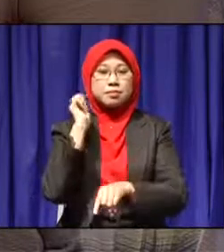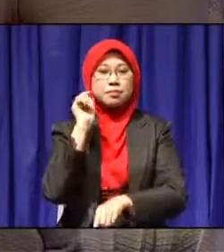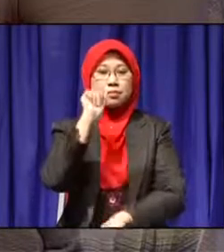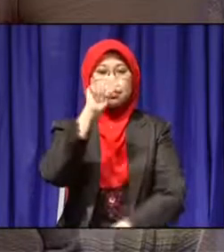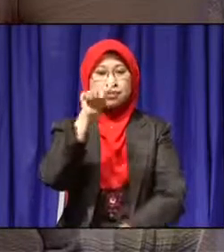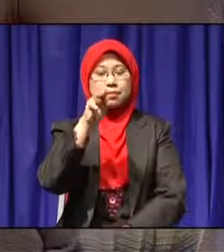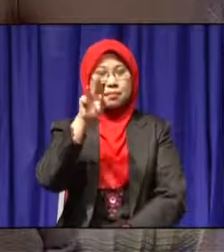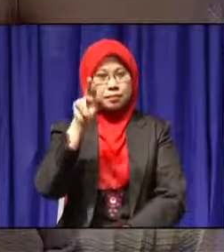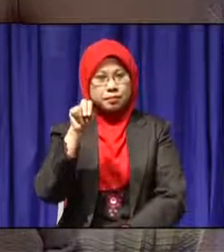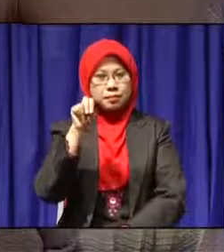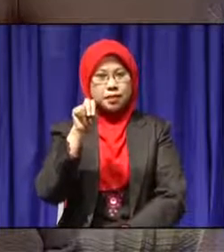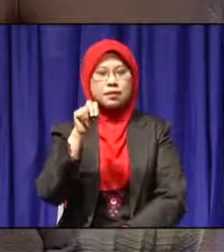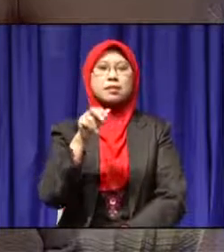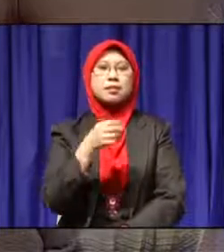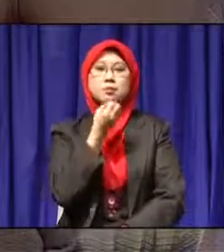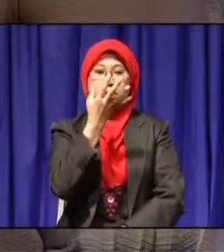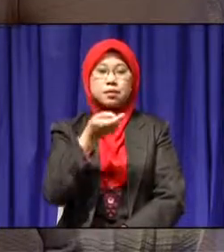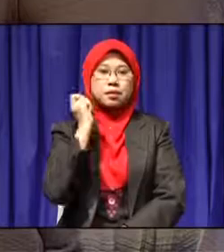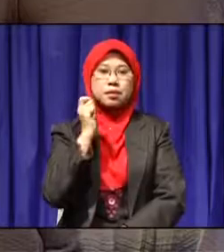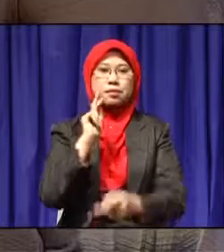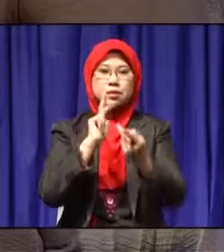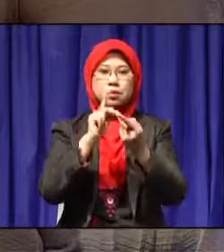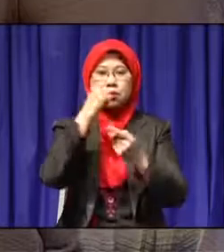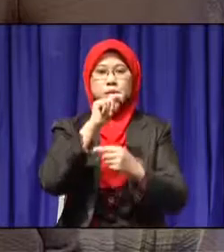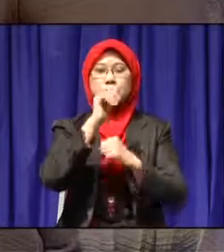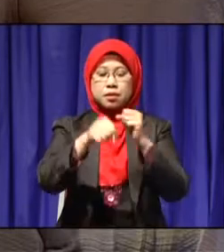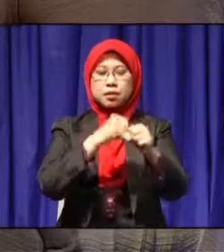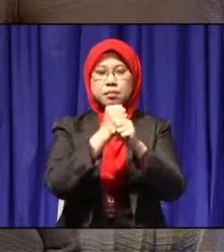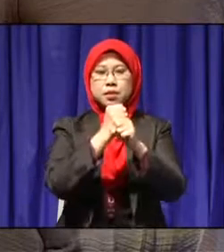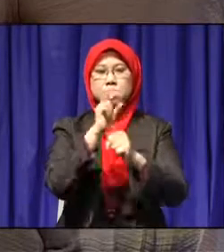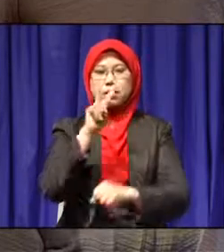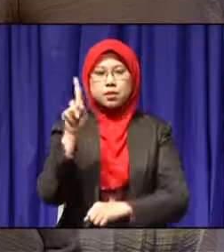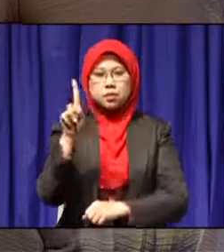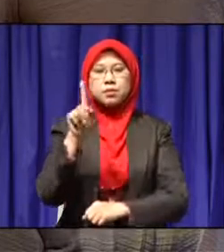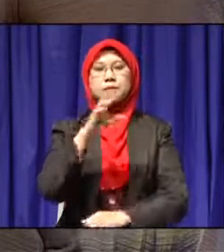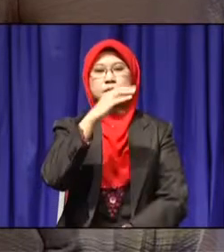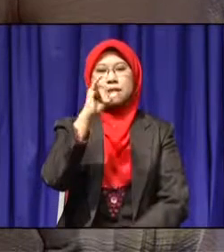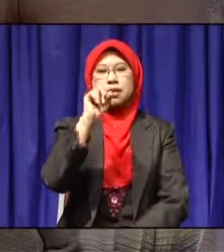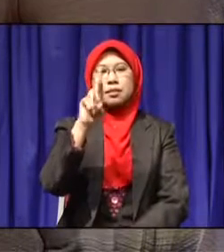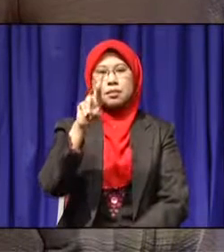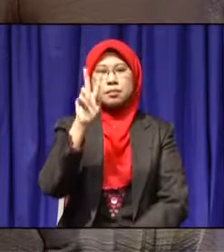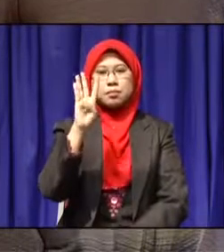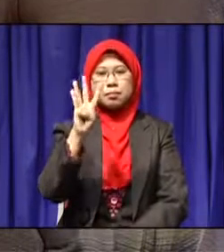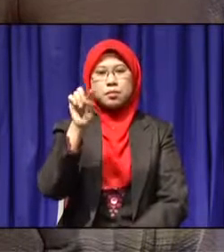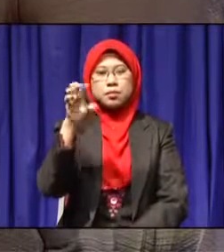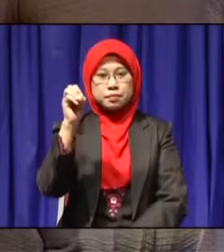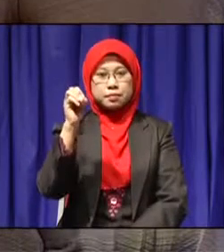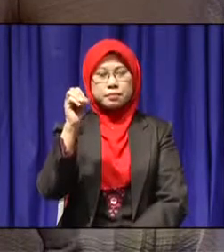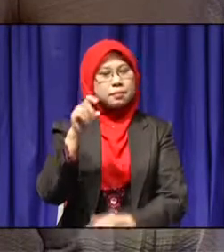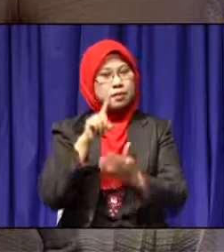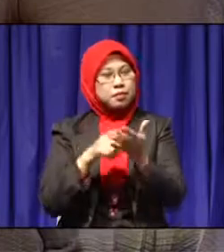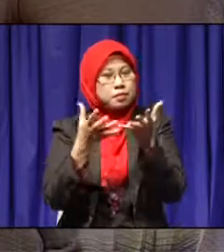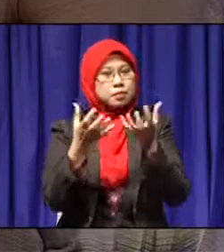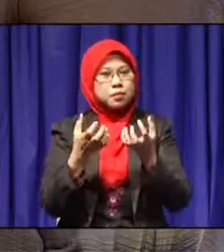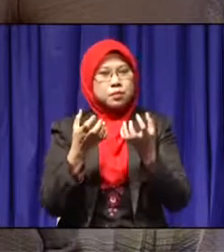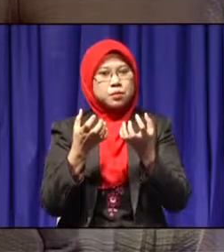keperluan apa ke-21 dan juga revolusi industri keempat apa yang kita hasratkan daripada kurikulum